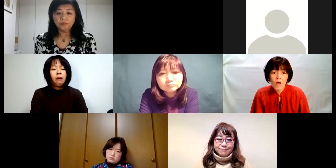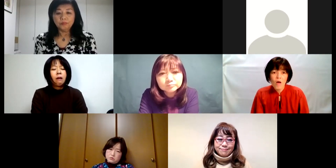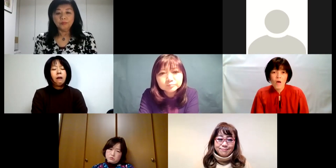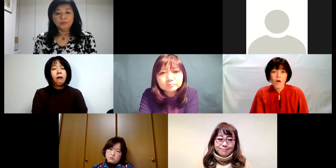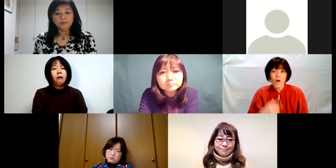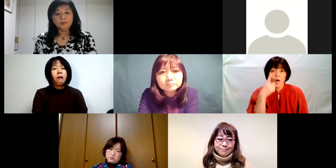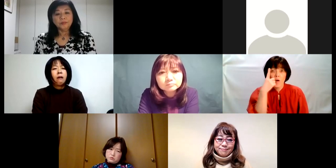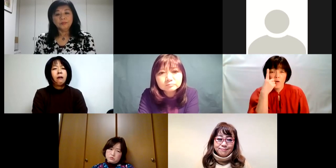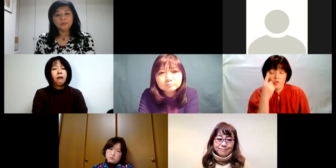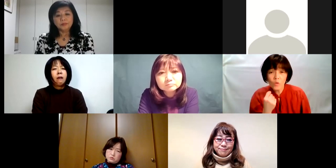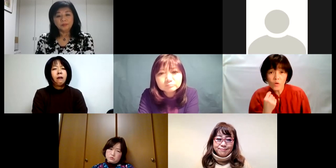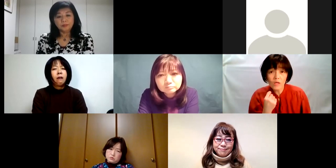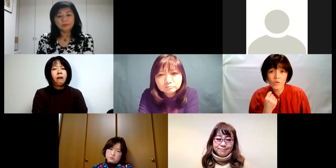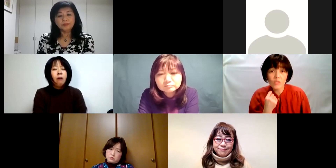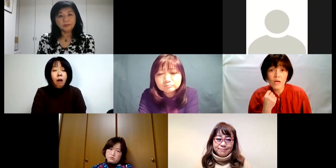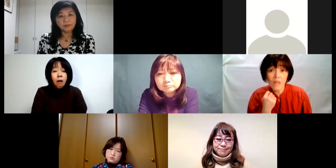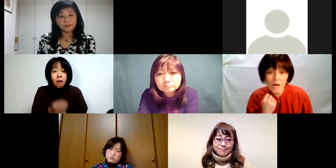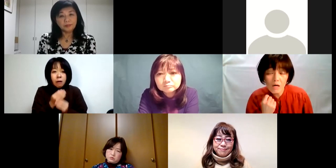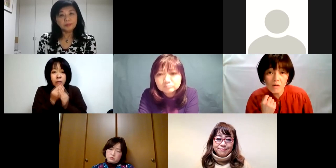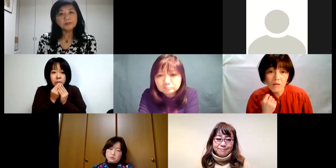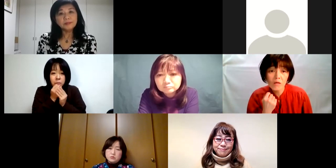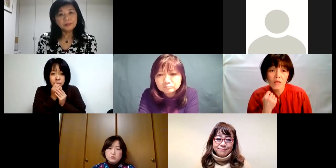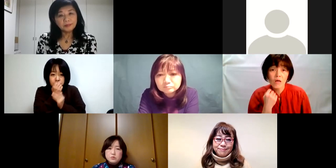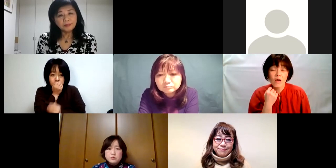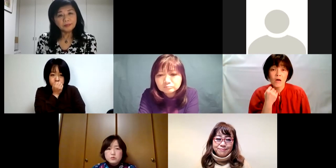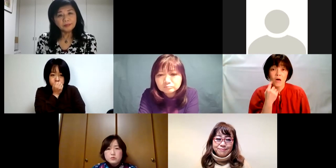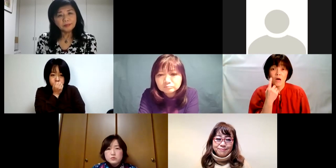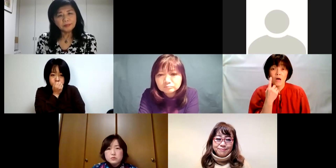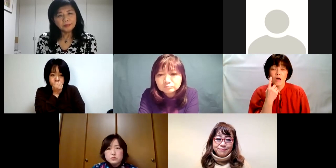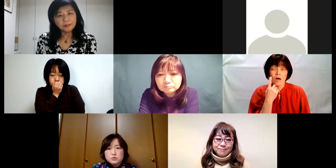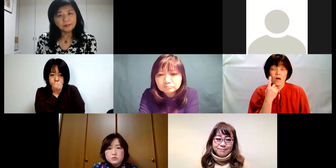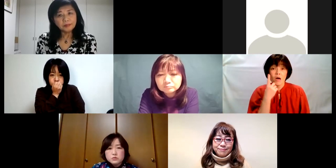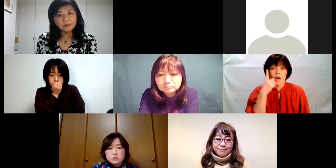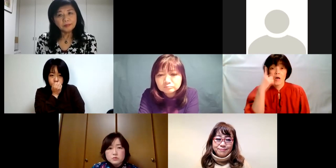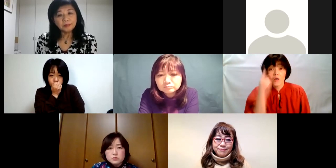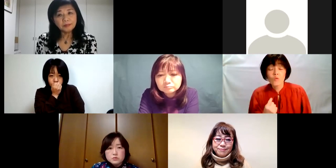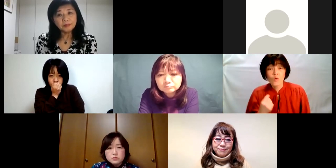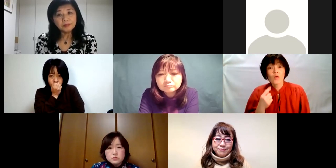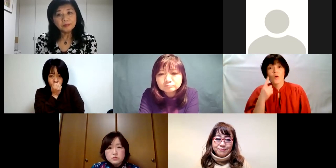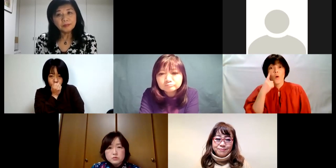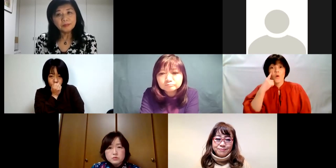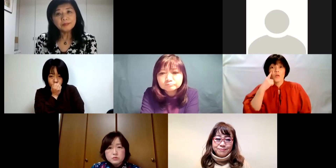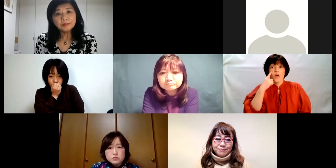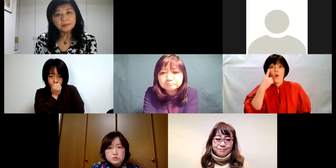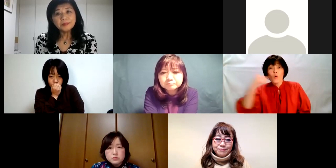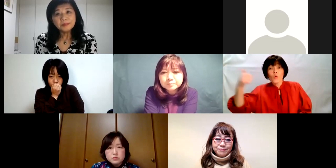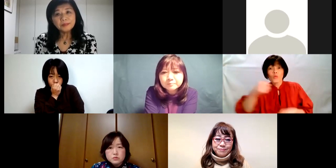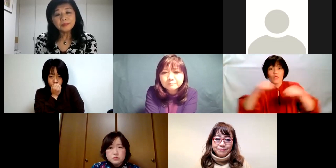そうやとしたら、